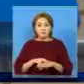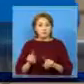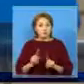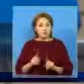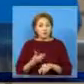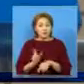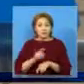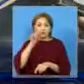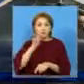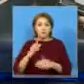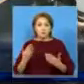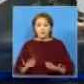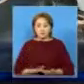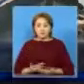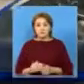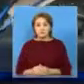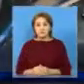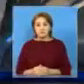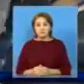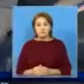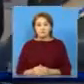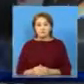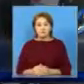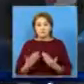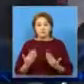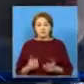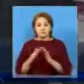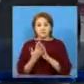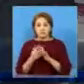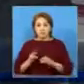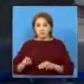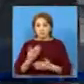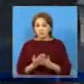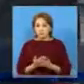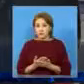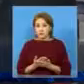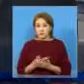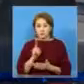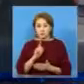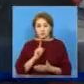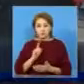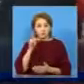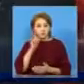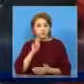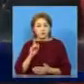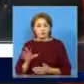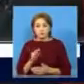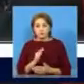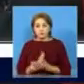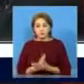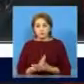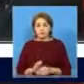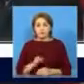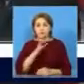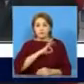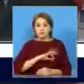очень удобно для сельчан. Если даже вот в сельском округе вот такие условия безбарьерные создали, да, доступно